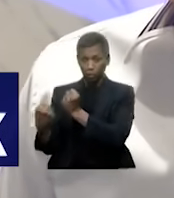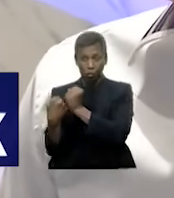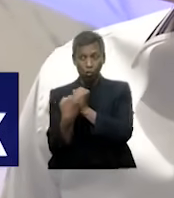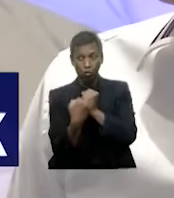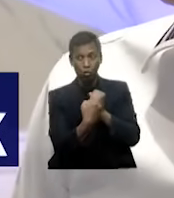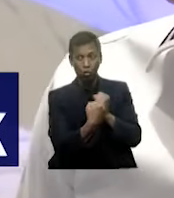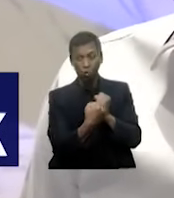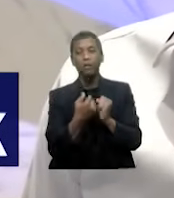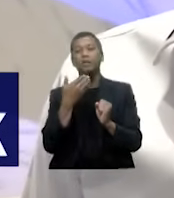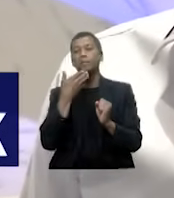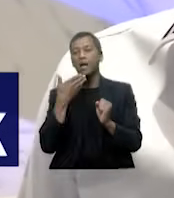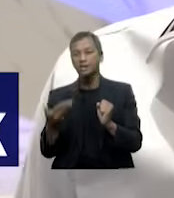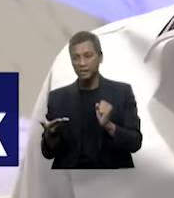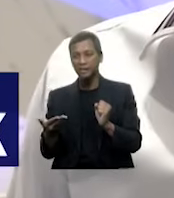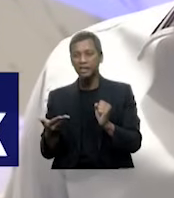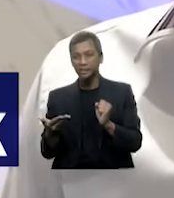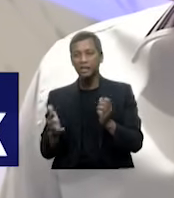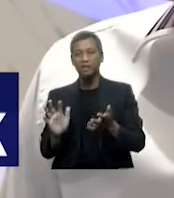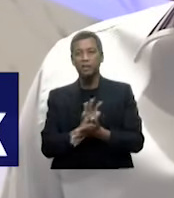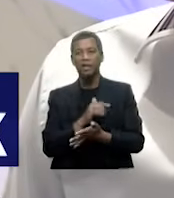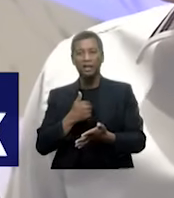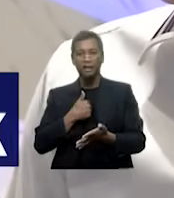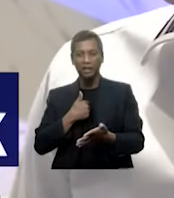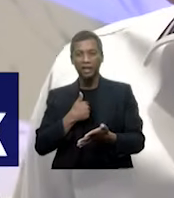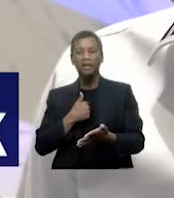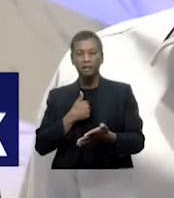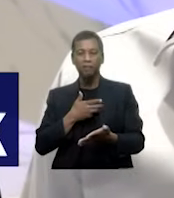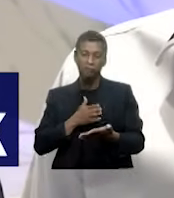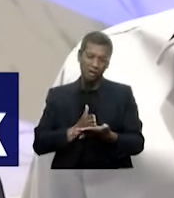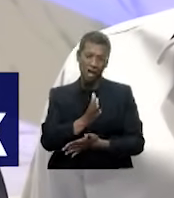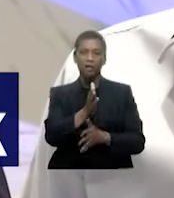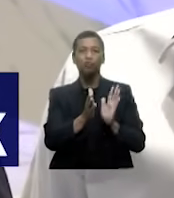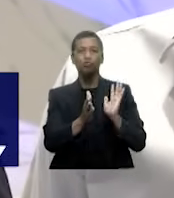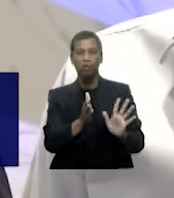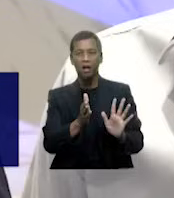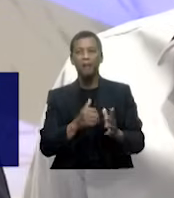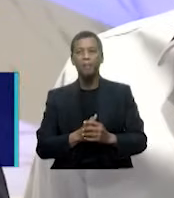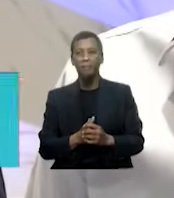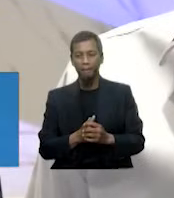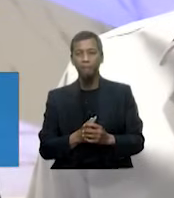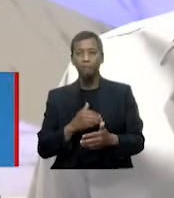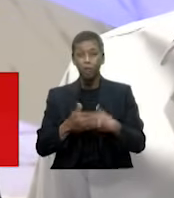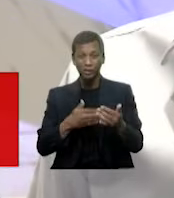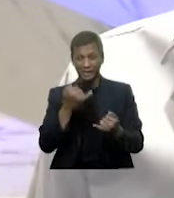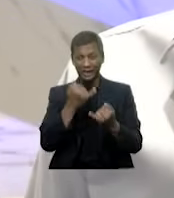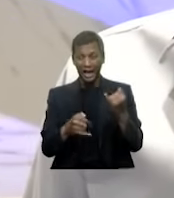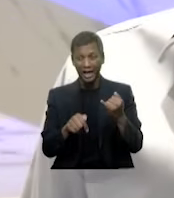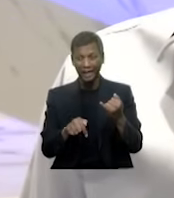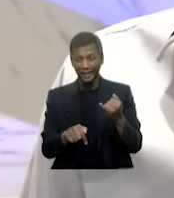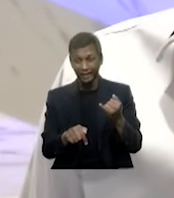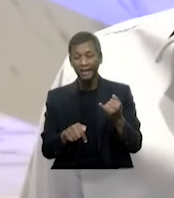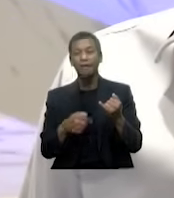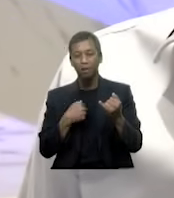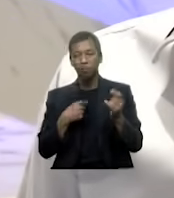yang kemarin diembankan. Amanatnya sudah dijalankan, prosesnya sudah sampai di ujung. Jadi kemudian silaturahmi menyampaikan